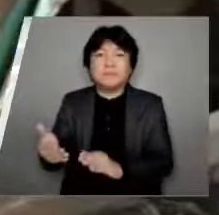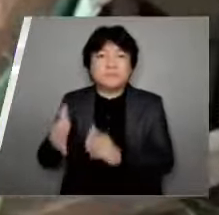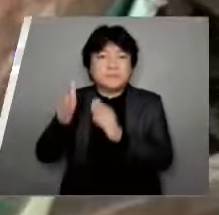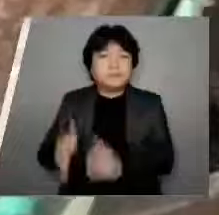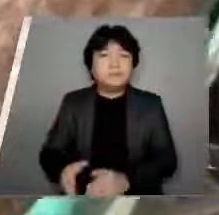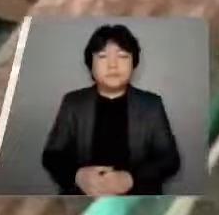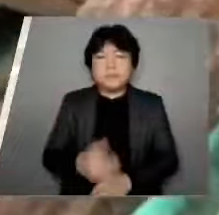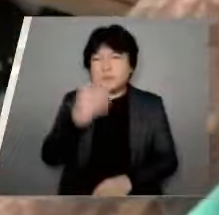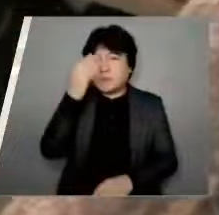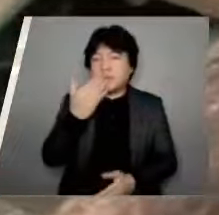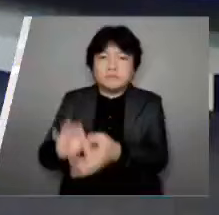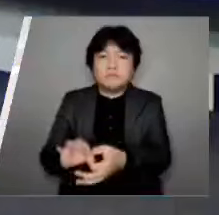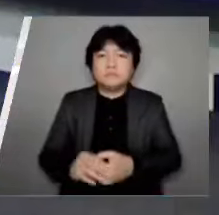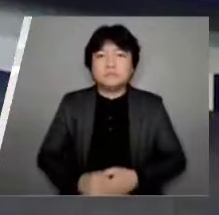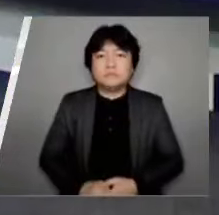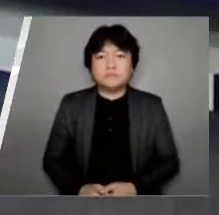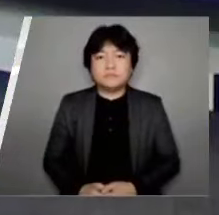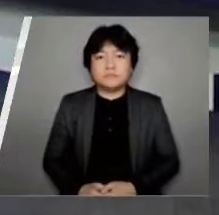masamang panahon.